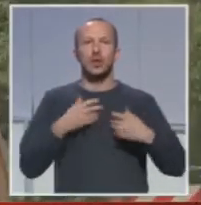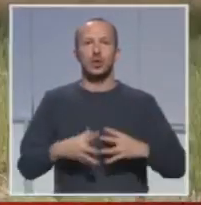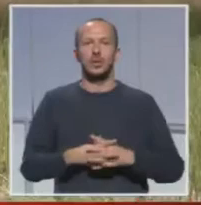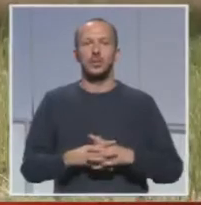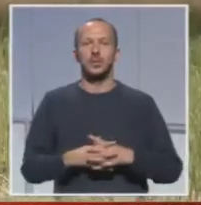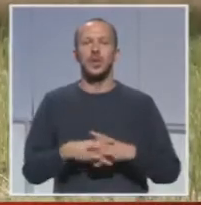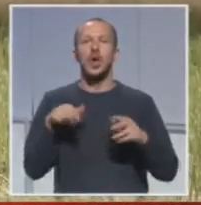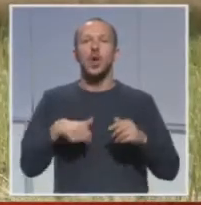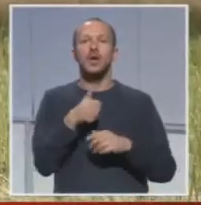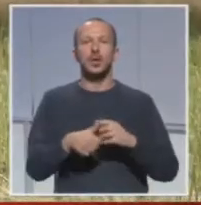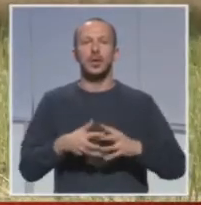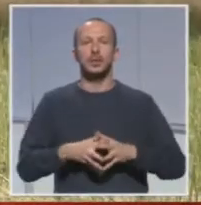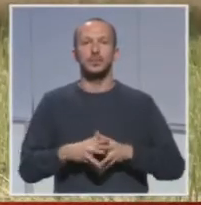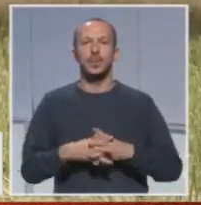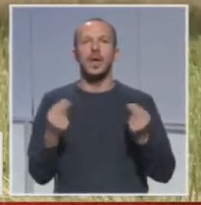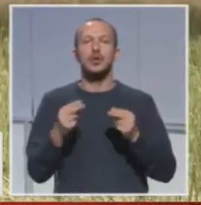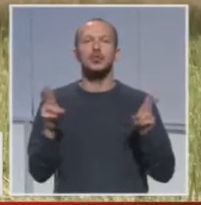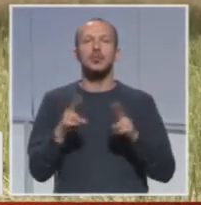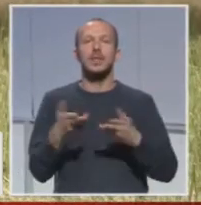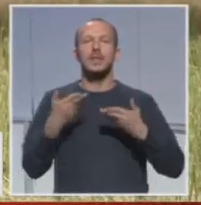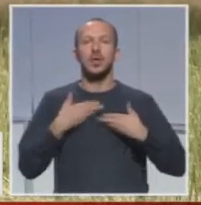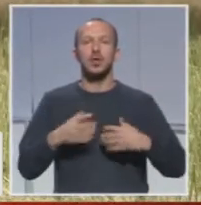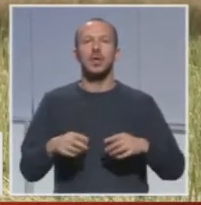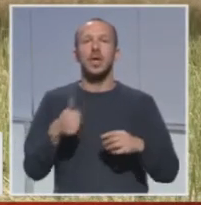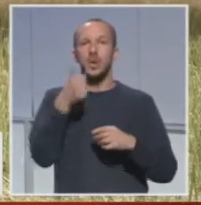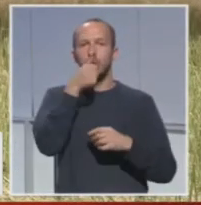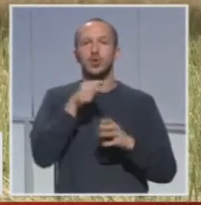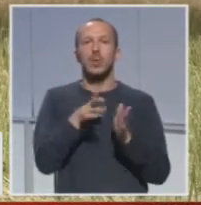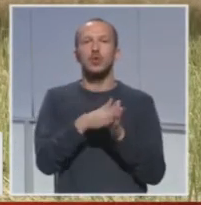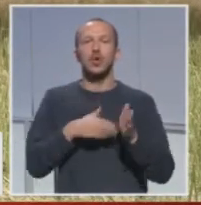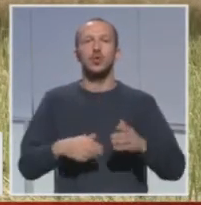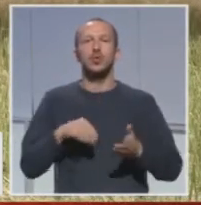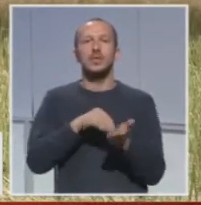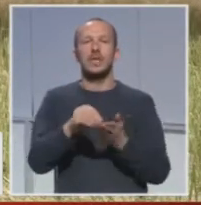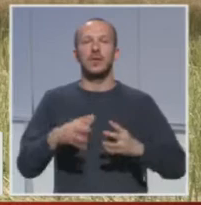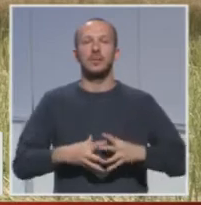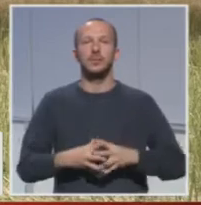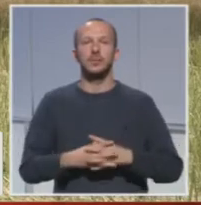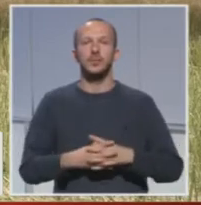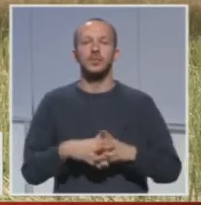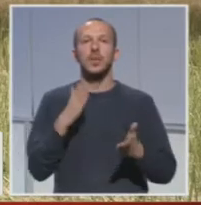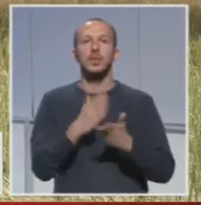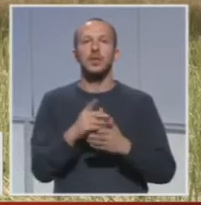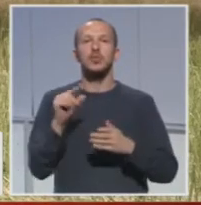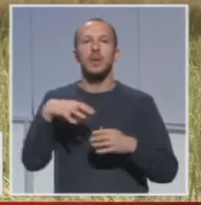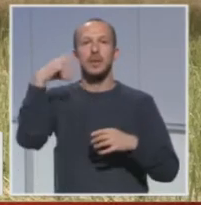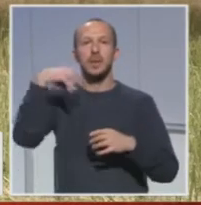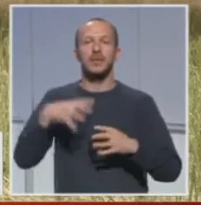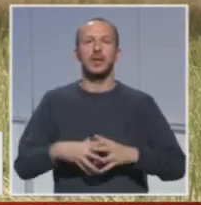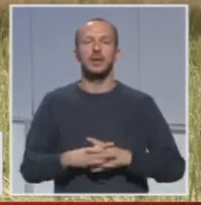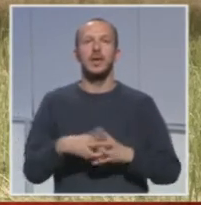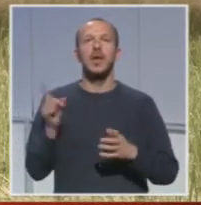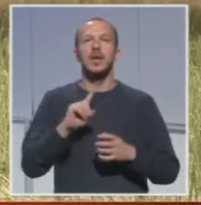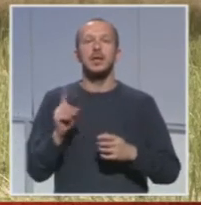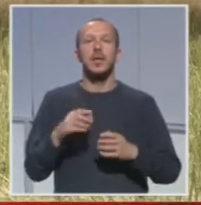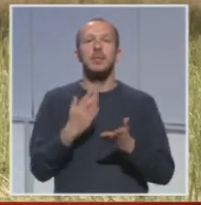prinose. Ove godine nešto su manji prinosi, pošto na početku sjetve bile su manje padavne, tako da